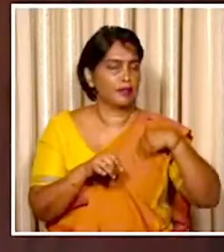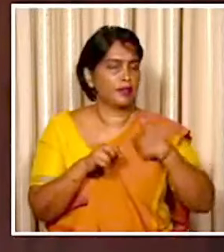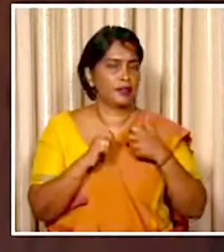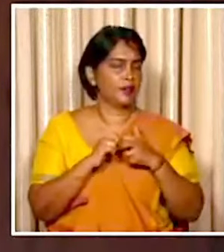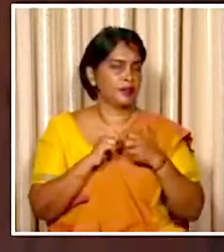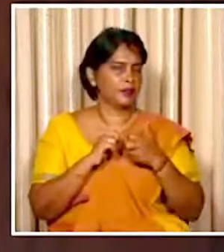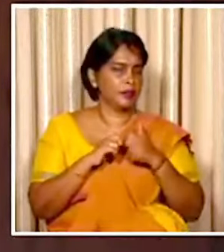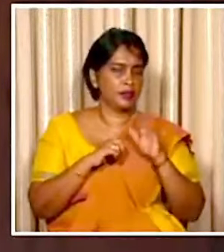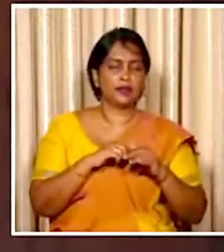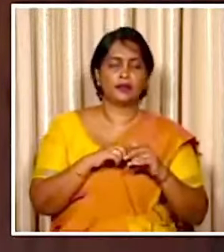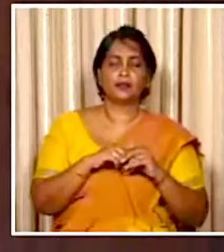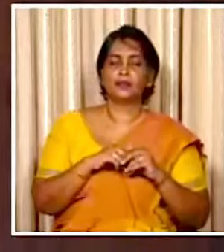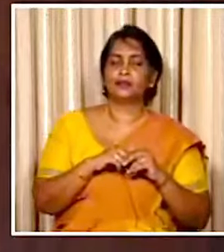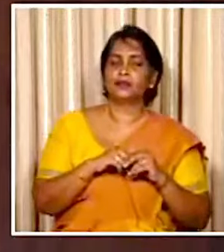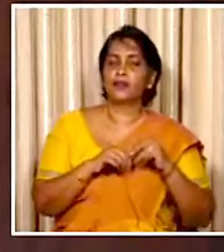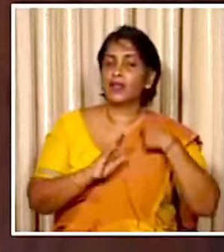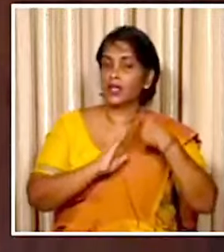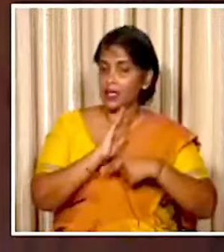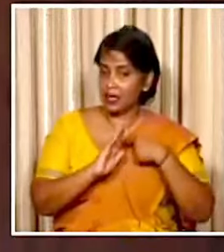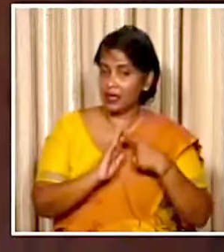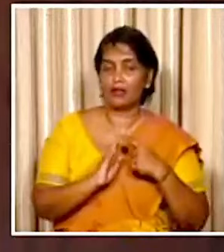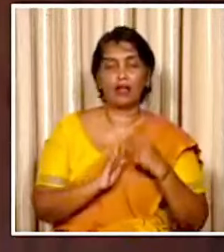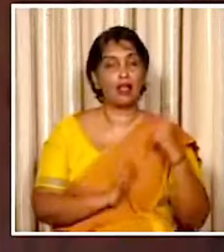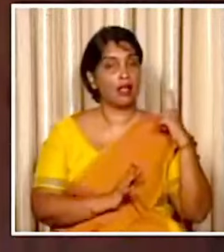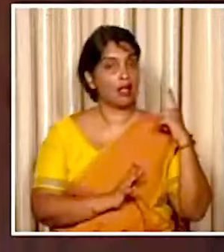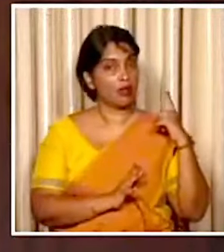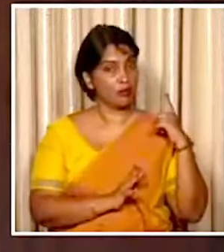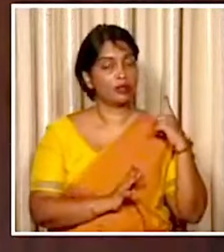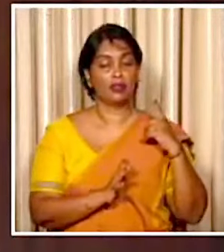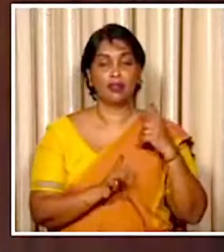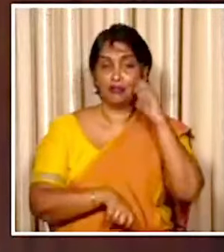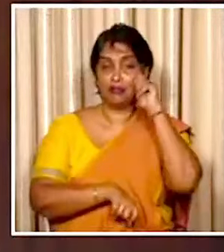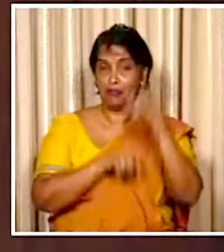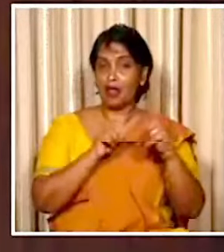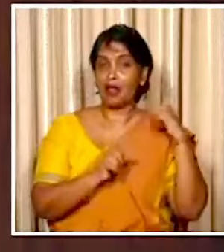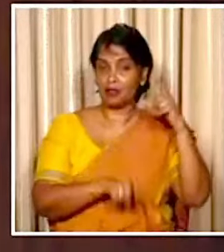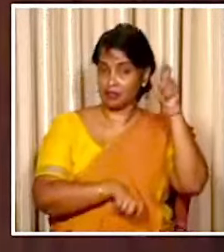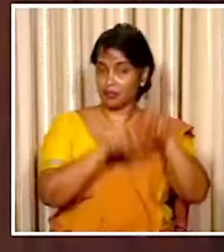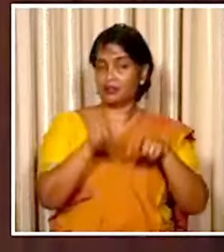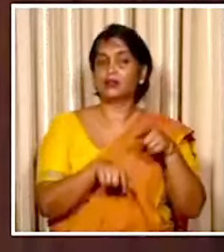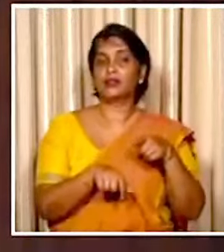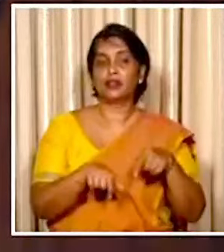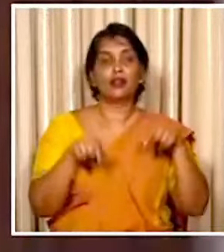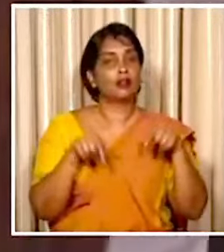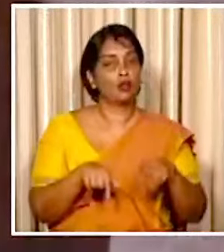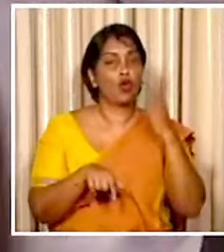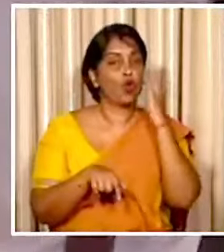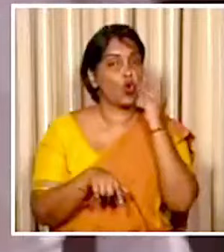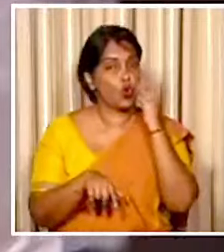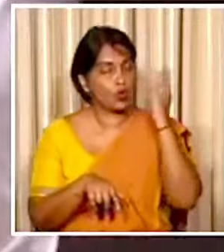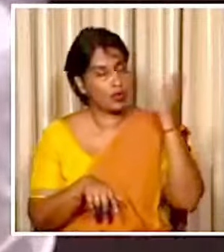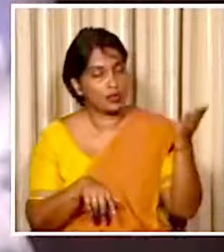ගරු සභානායකතුමනි ලංකාවේ හමුදාවේ අපේ මිනිස්සු අපේ හමුදා නිලධාරීන් අද